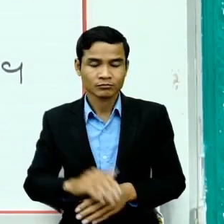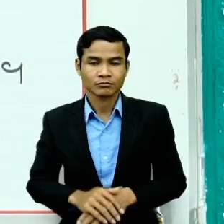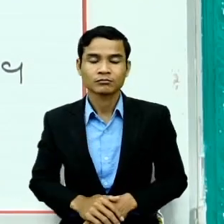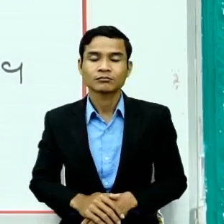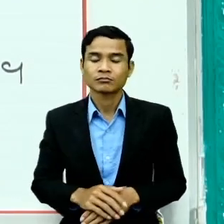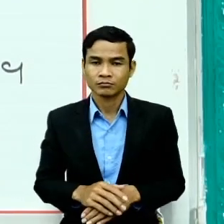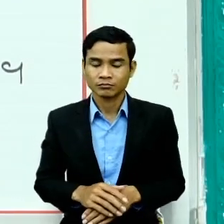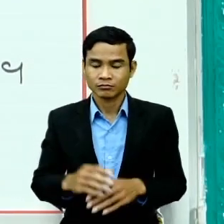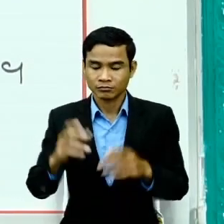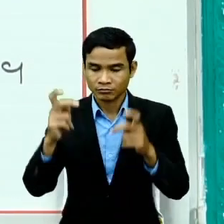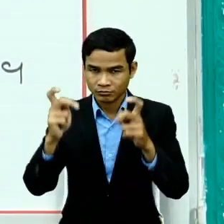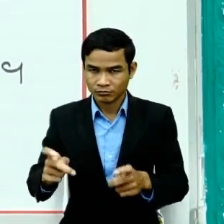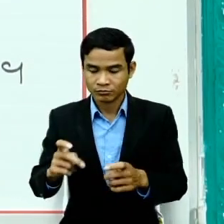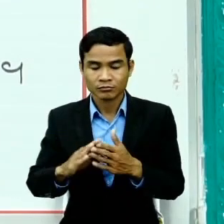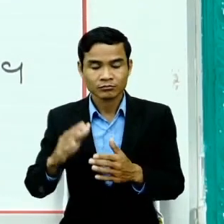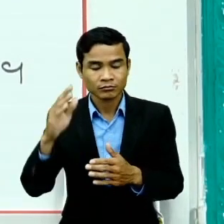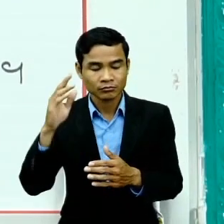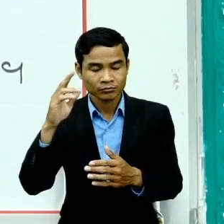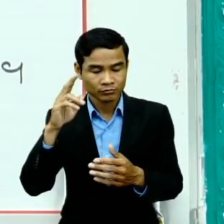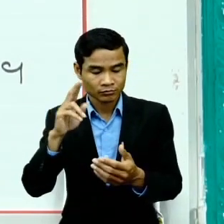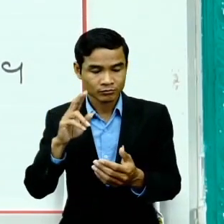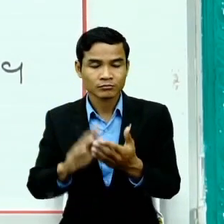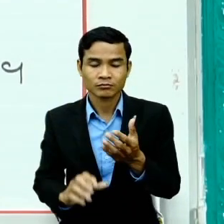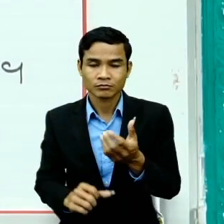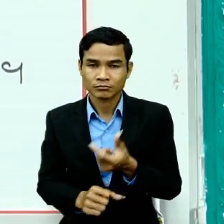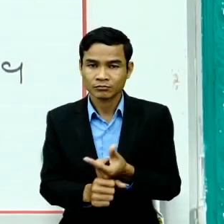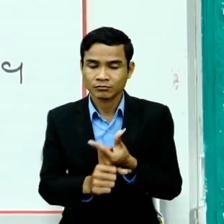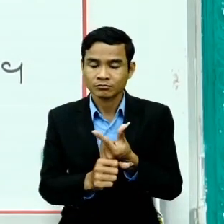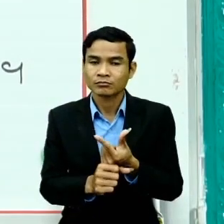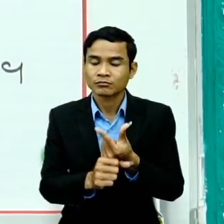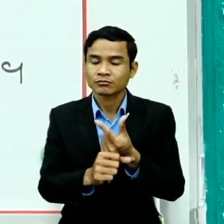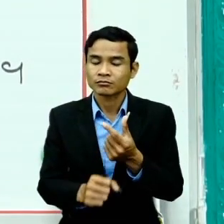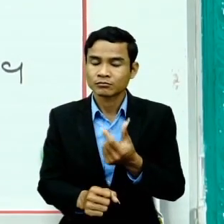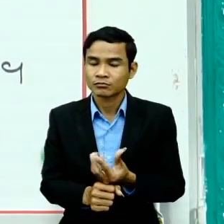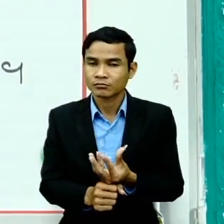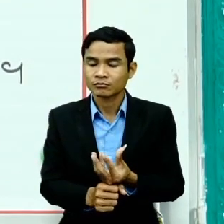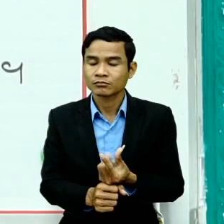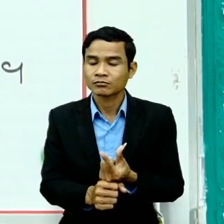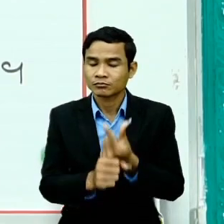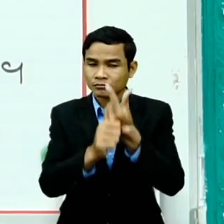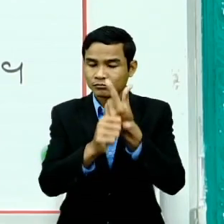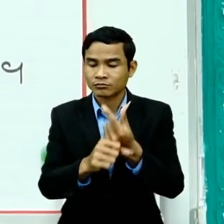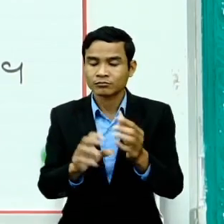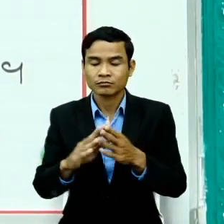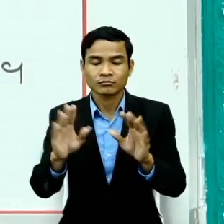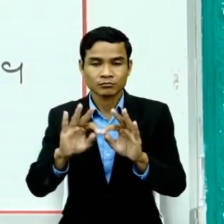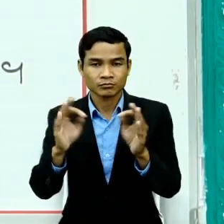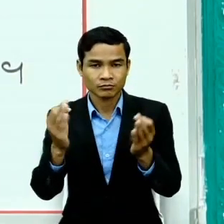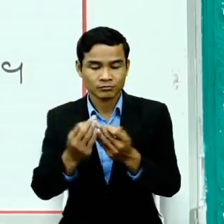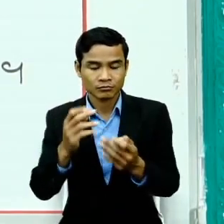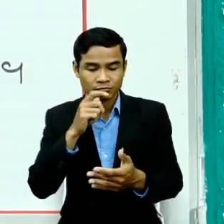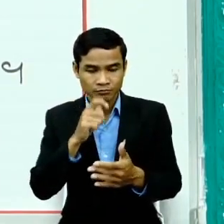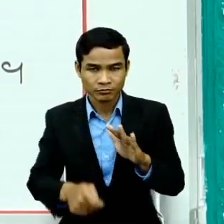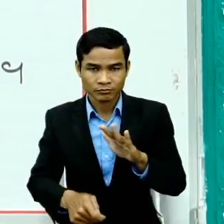quát chế tầm có rương nông cru xa chia ca sầm ngặt